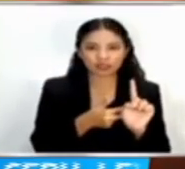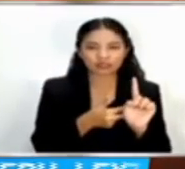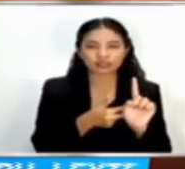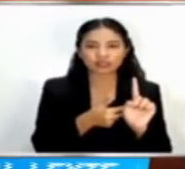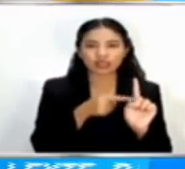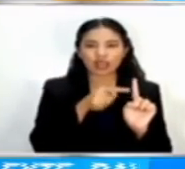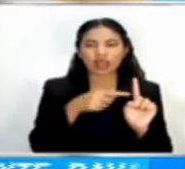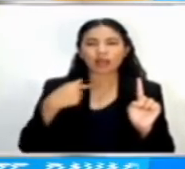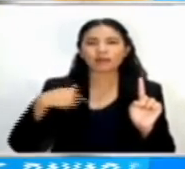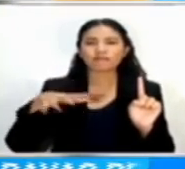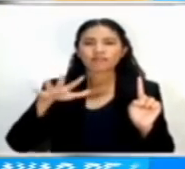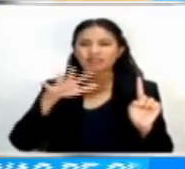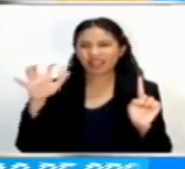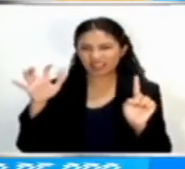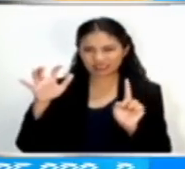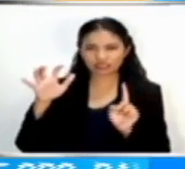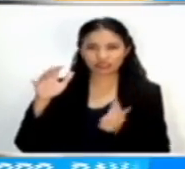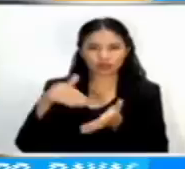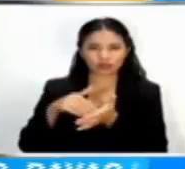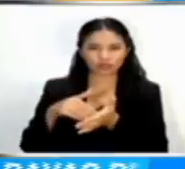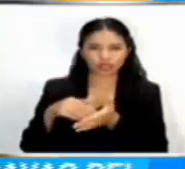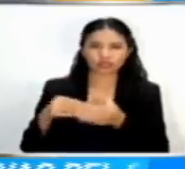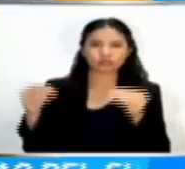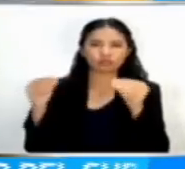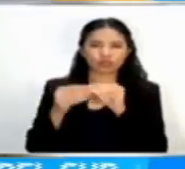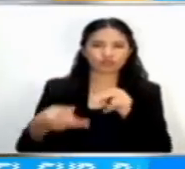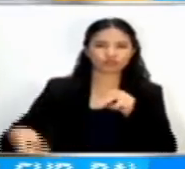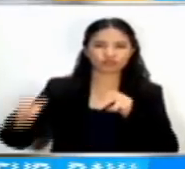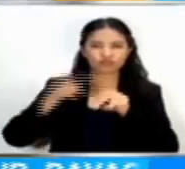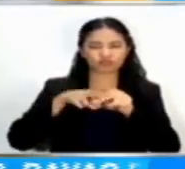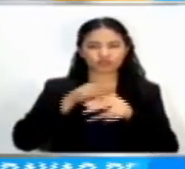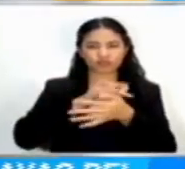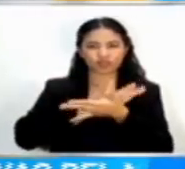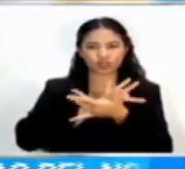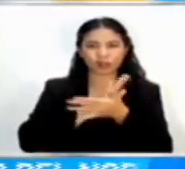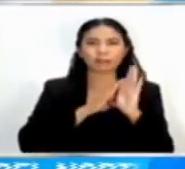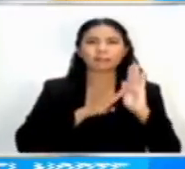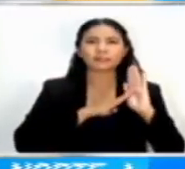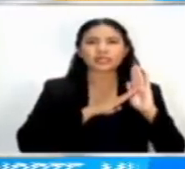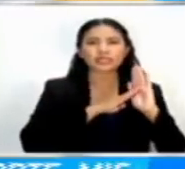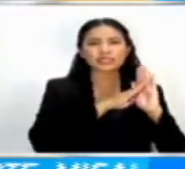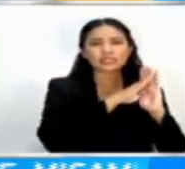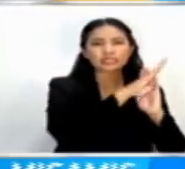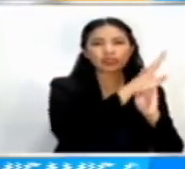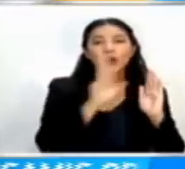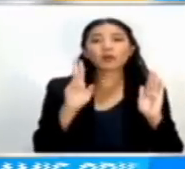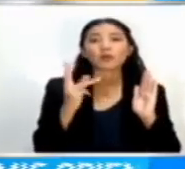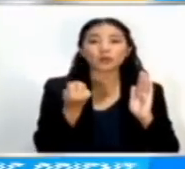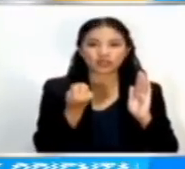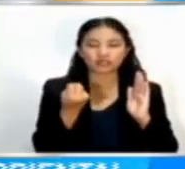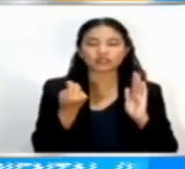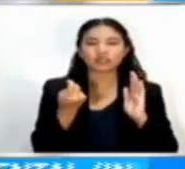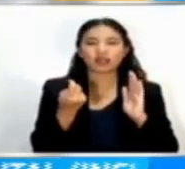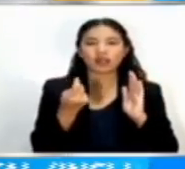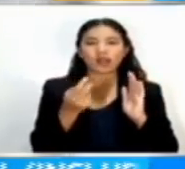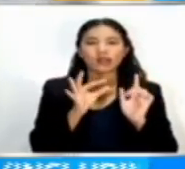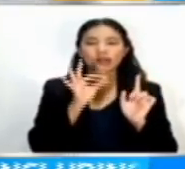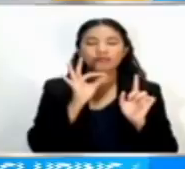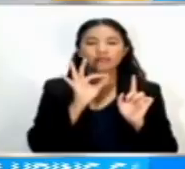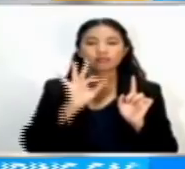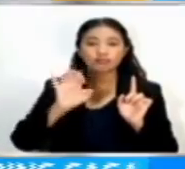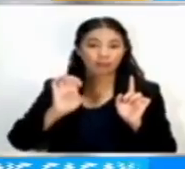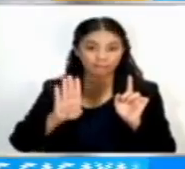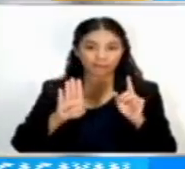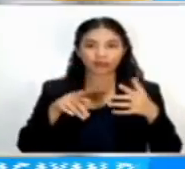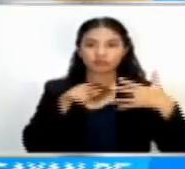ang nadagdag. Nag-umpisang bumilis ang pagtaas ng bilang ng mga kaso noong huling linggo ng Pebrero hanggang sa sumipa pang hawahan nitong